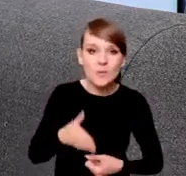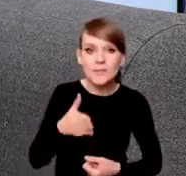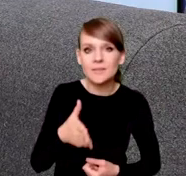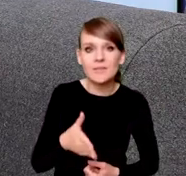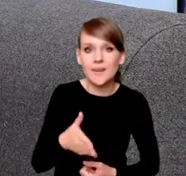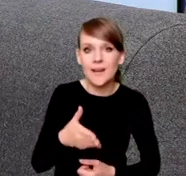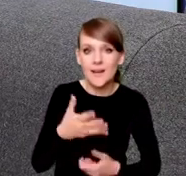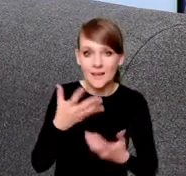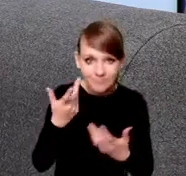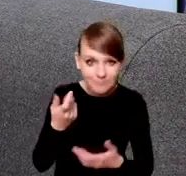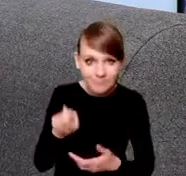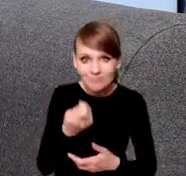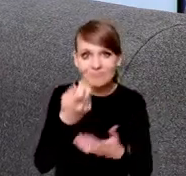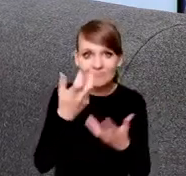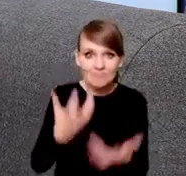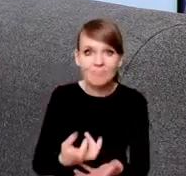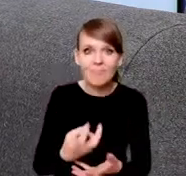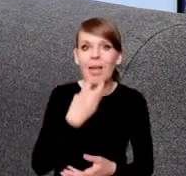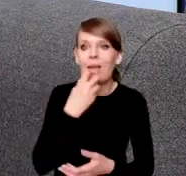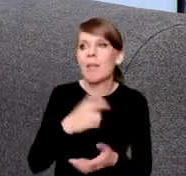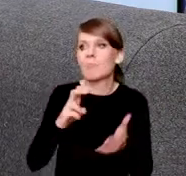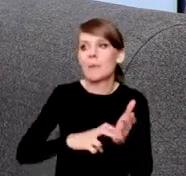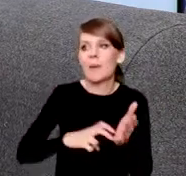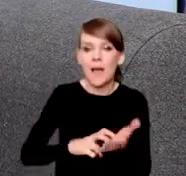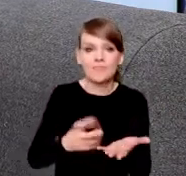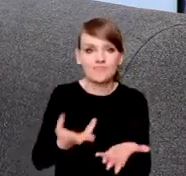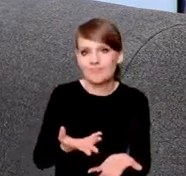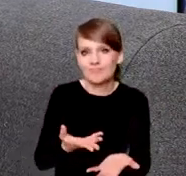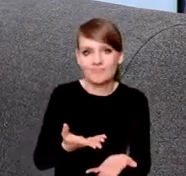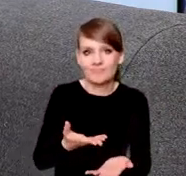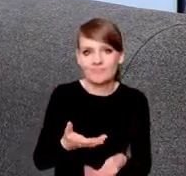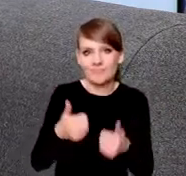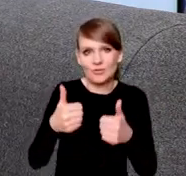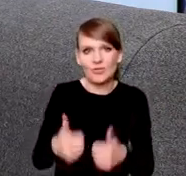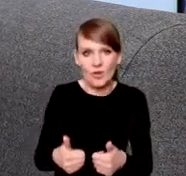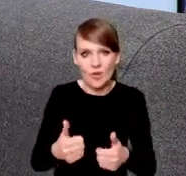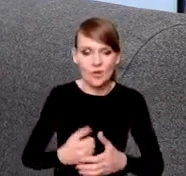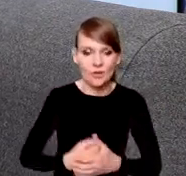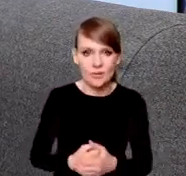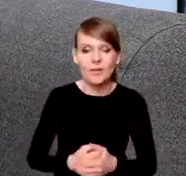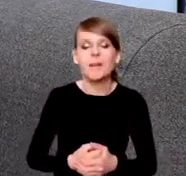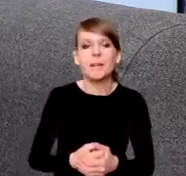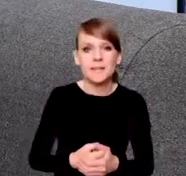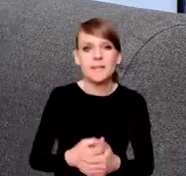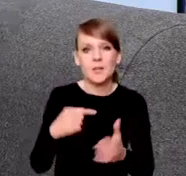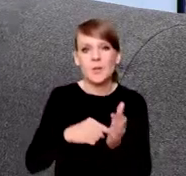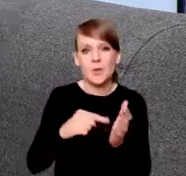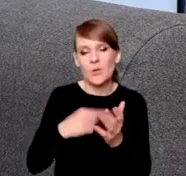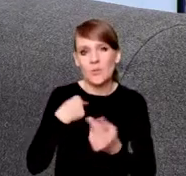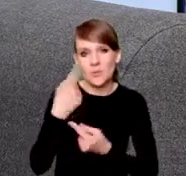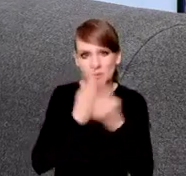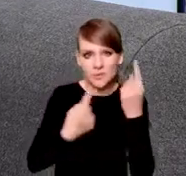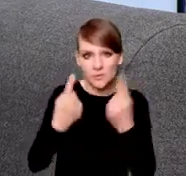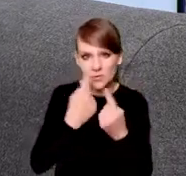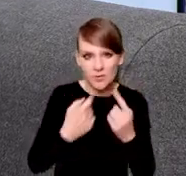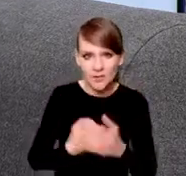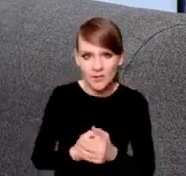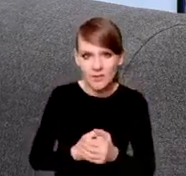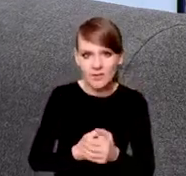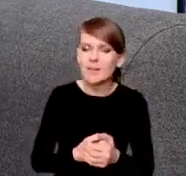kierunku pociągnie. I tak mi się wydaje, że w tej mimowolnej analogii